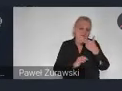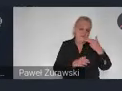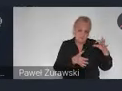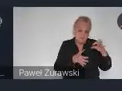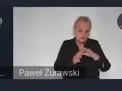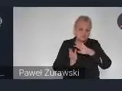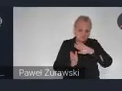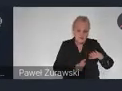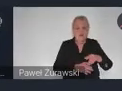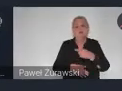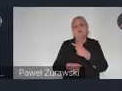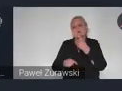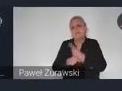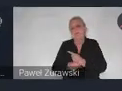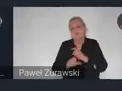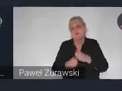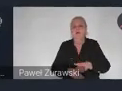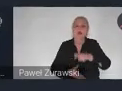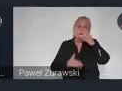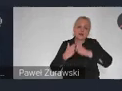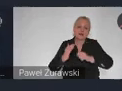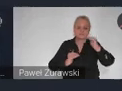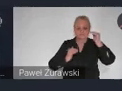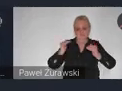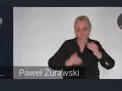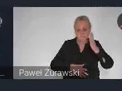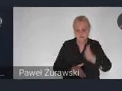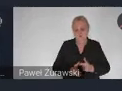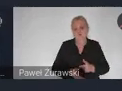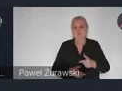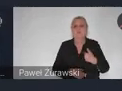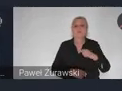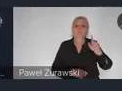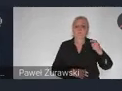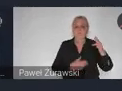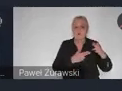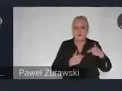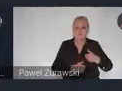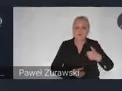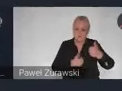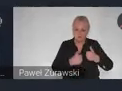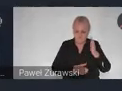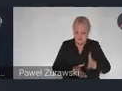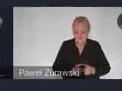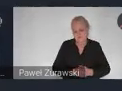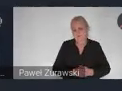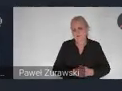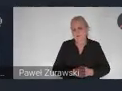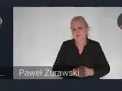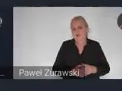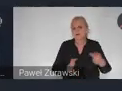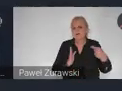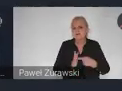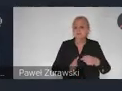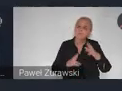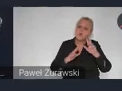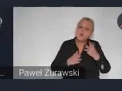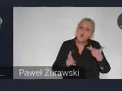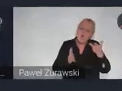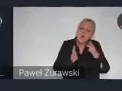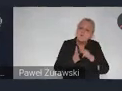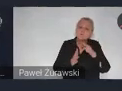będą wówczas sporządzane listy rankingowe zostanie powołana komisja konkursowa w celu zaopiniowania